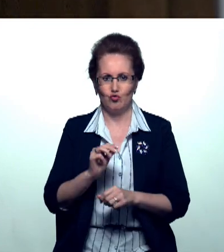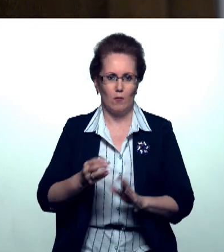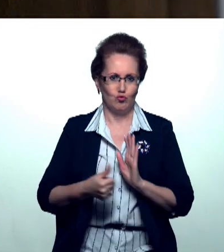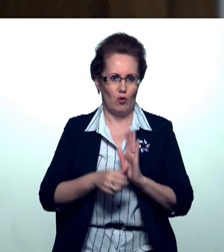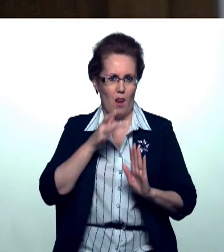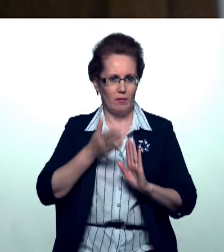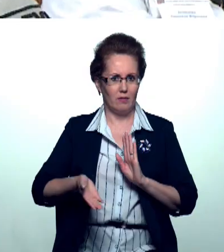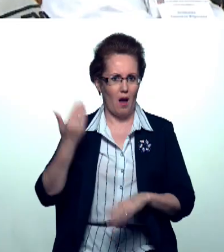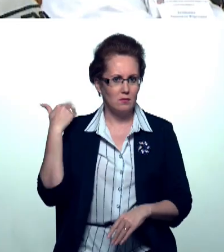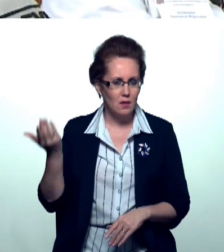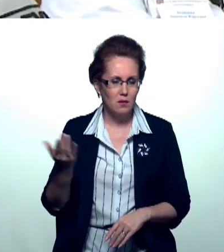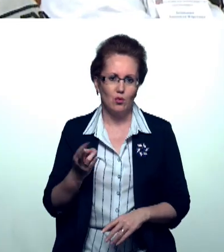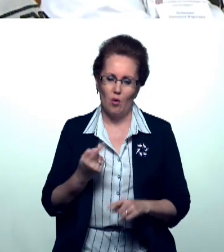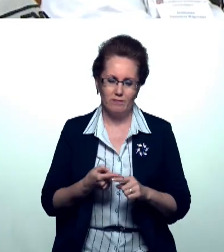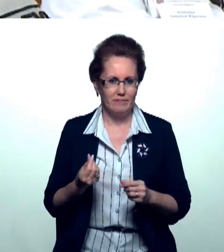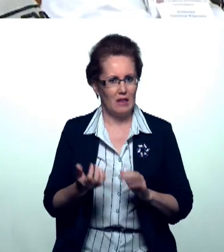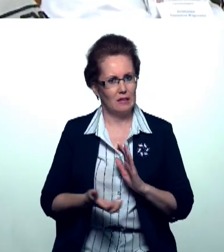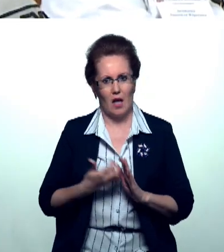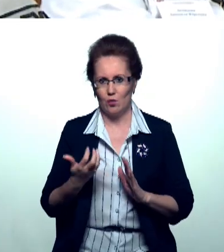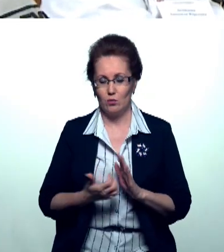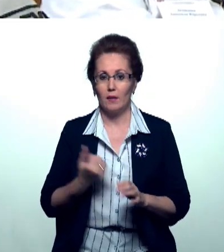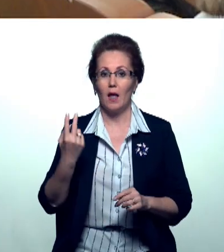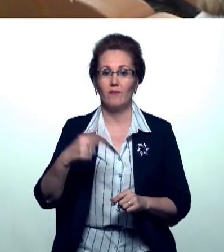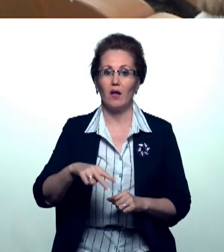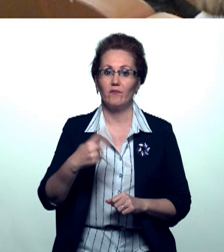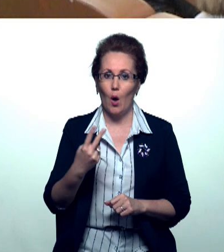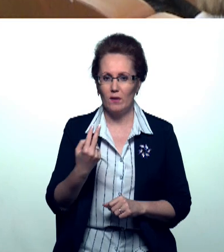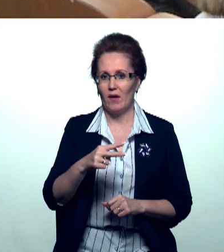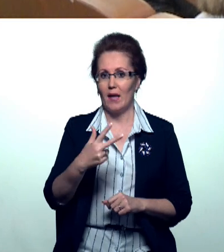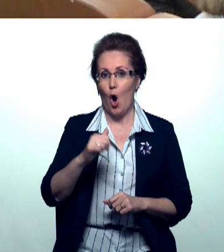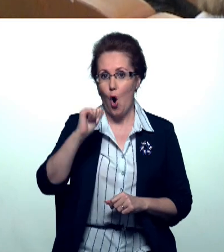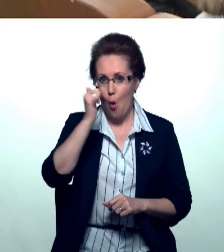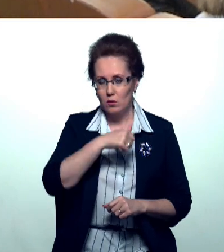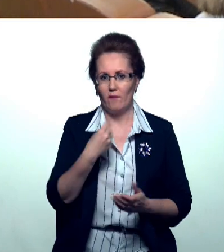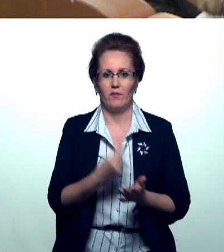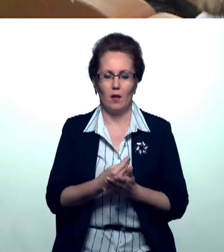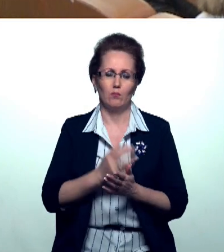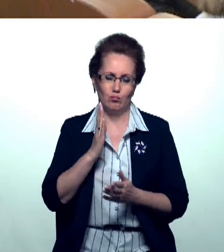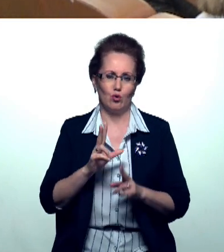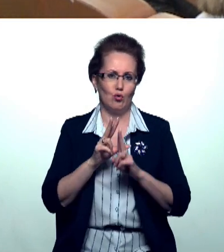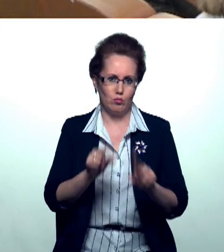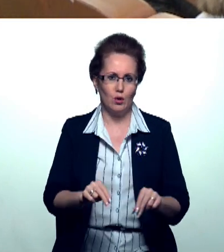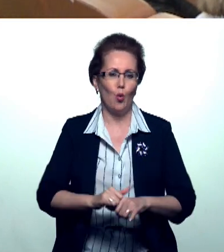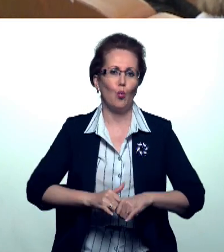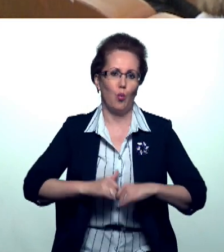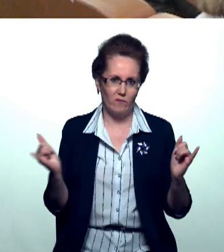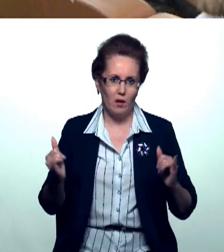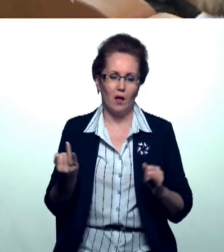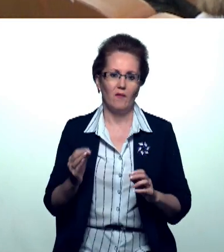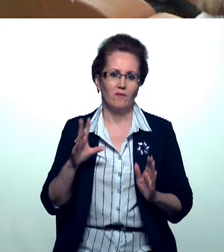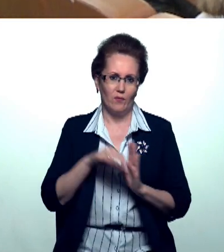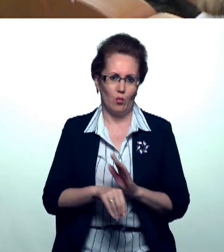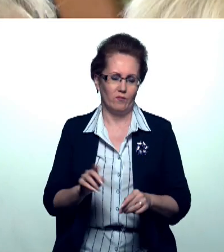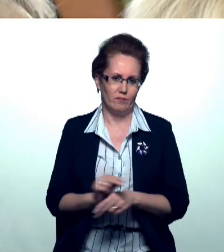назад. Однако этого недостаточно. На 2022 и 2023 годы финансирование еще увеличат, а в ремонтный план включат и